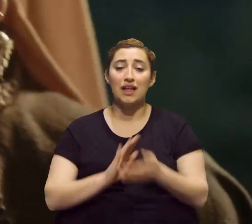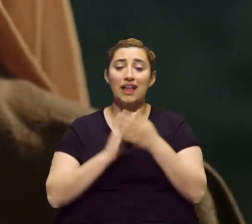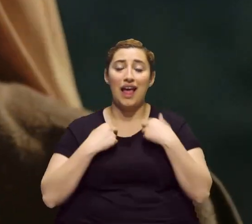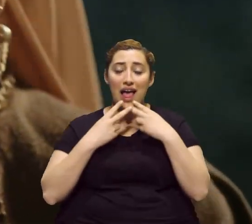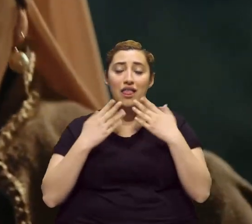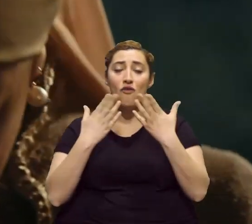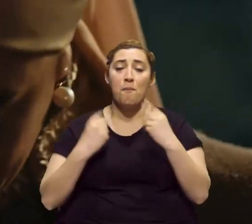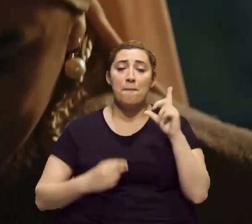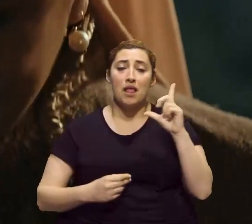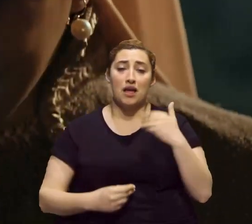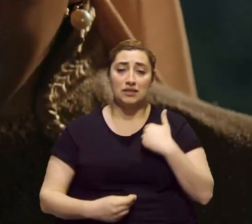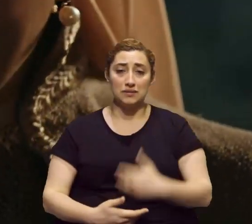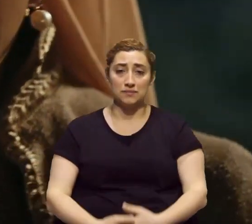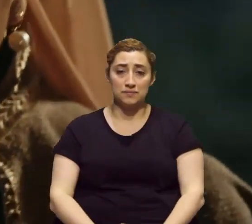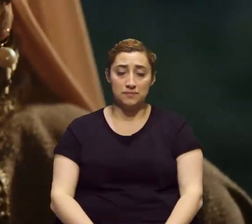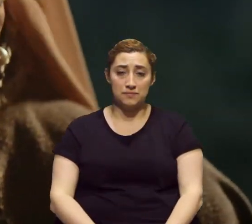İtiraf etmem lazım.